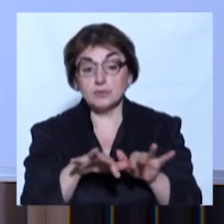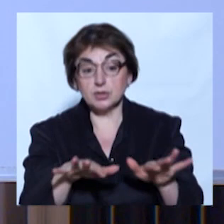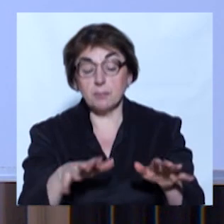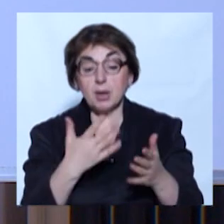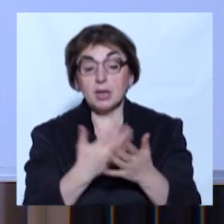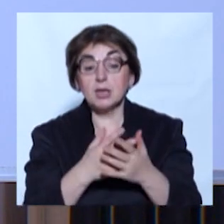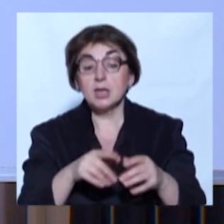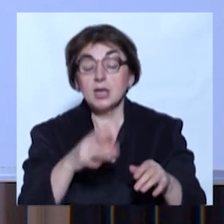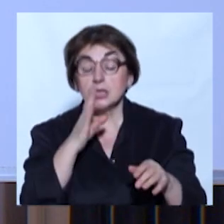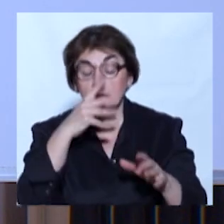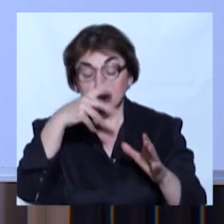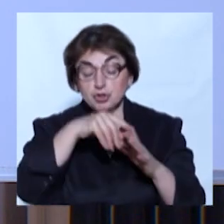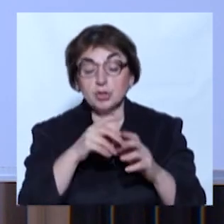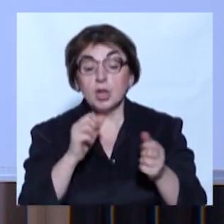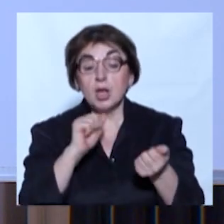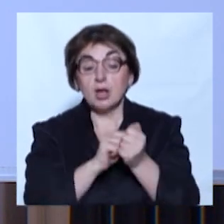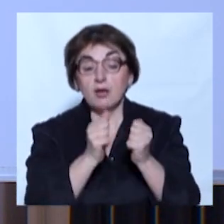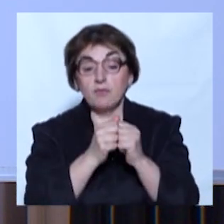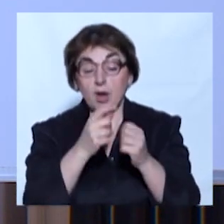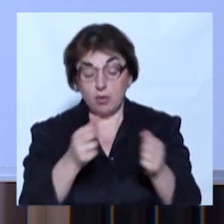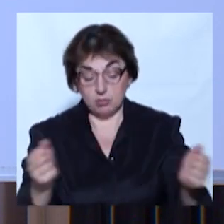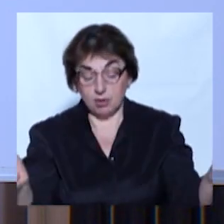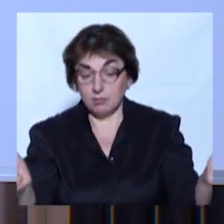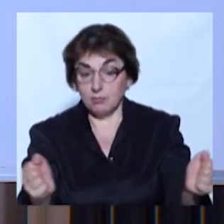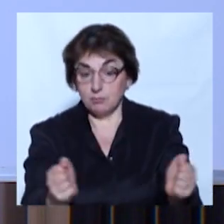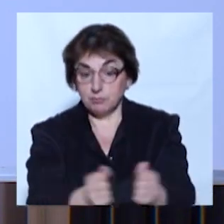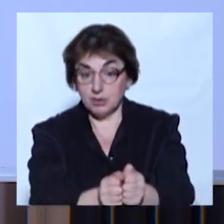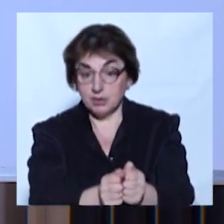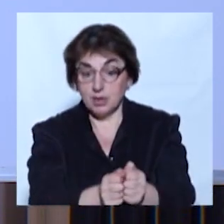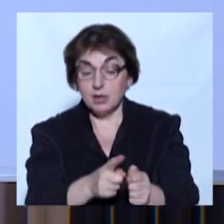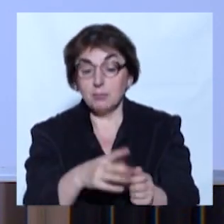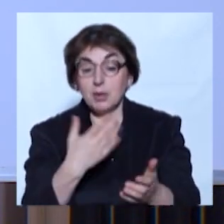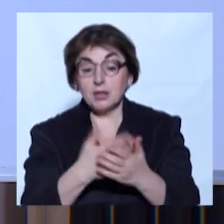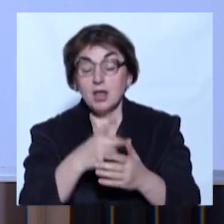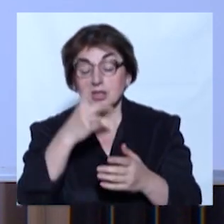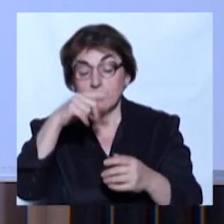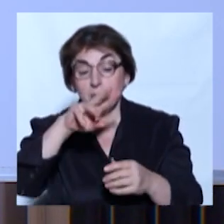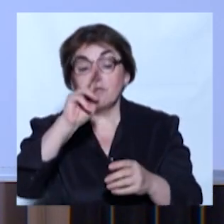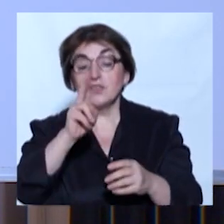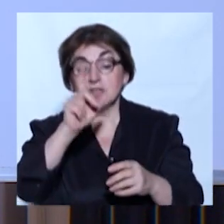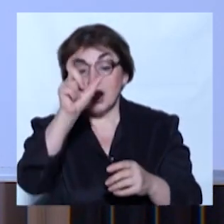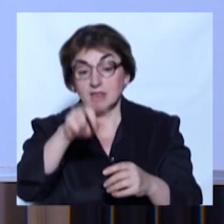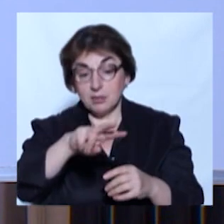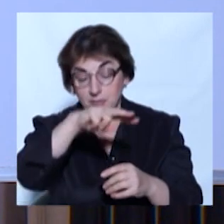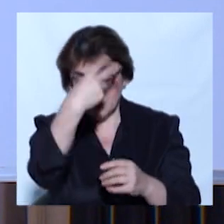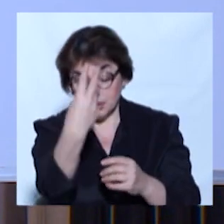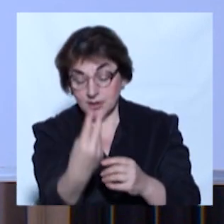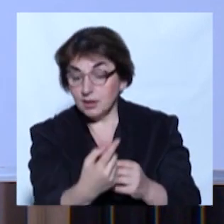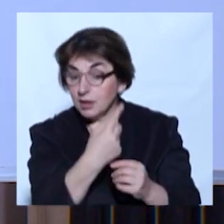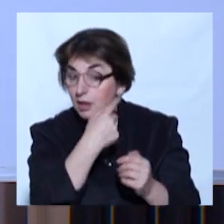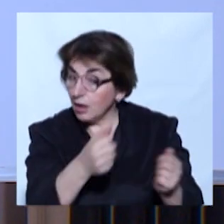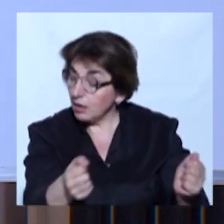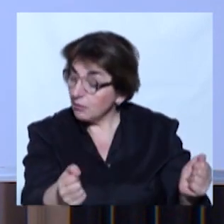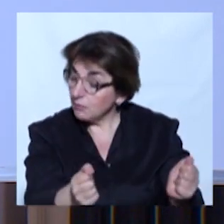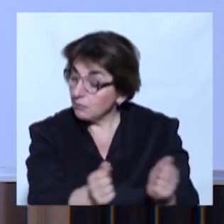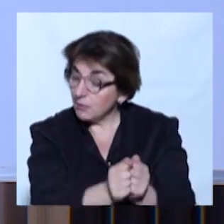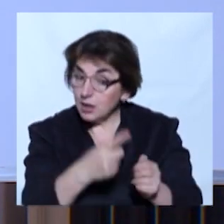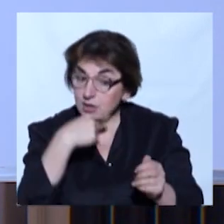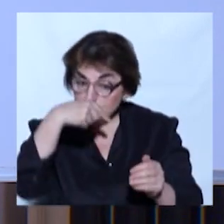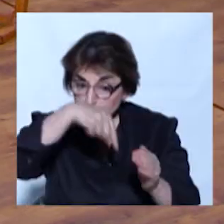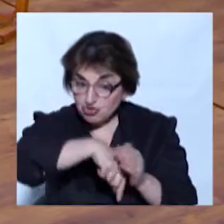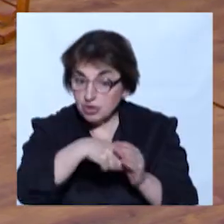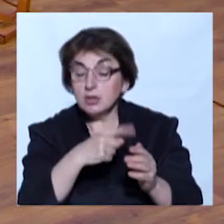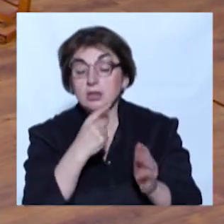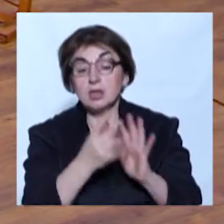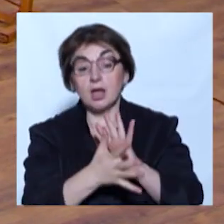ორქვას მივარტყამთ ერთმანეთს, წყალში ჩაყვინთული თქვენი მეგობარი გაიგებს უფრო სწრაფად ქვების ერთმანეთს